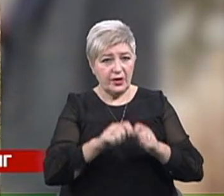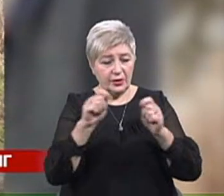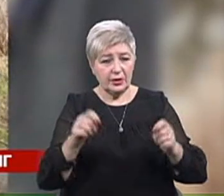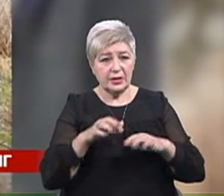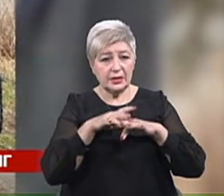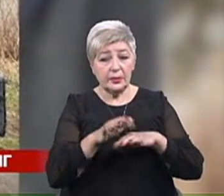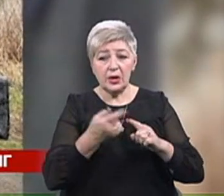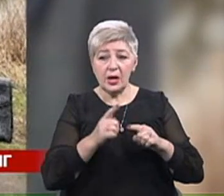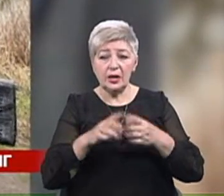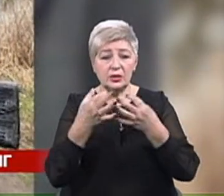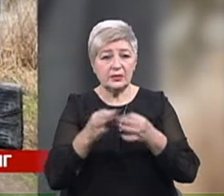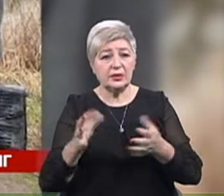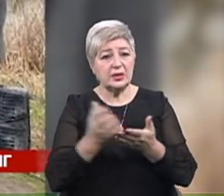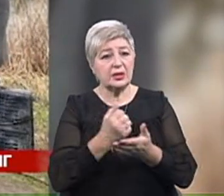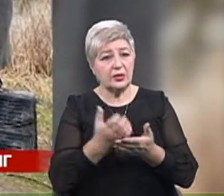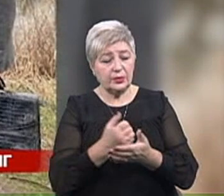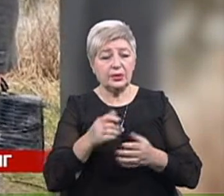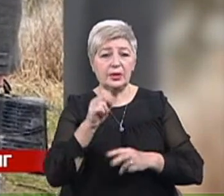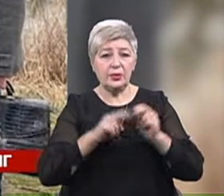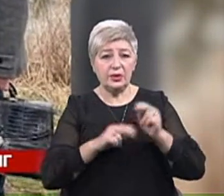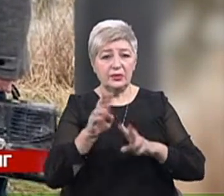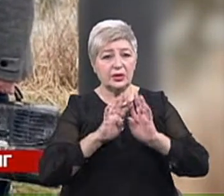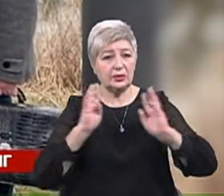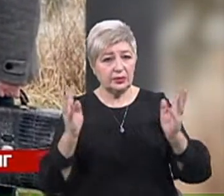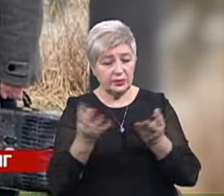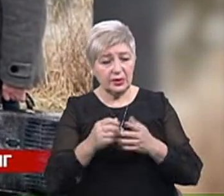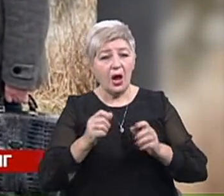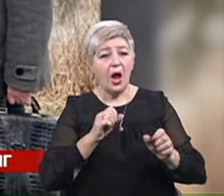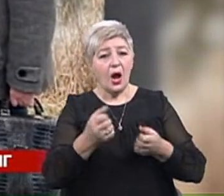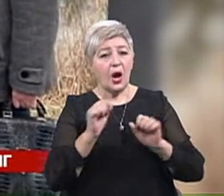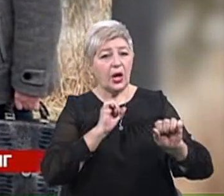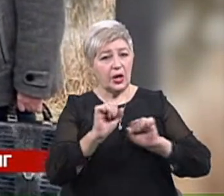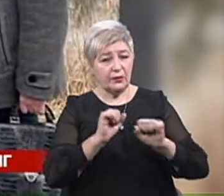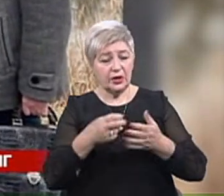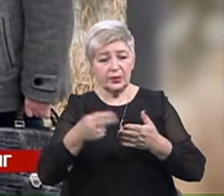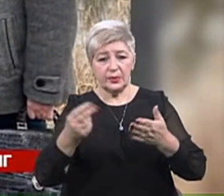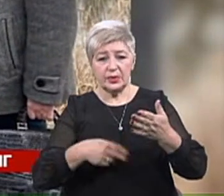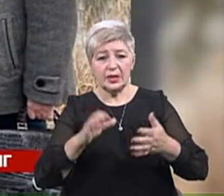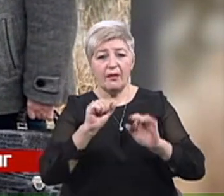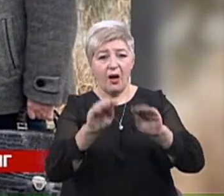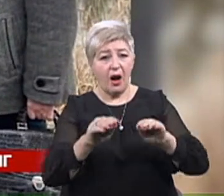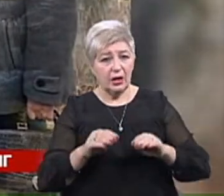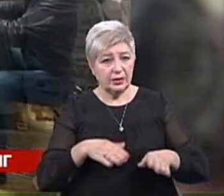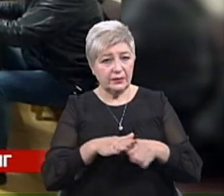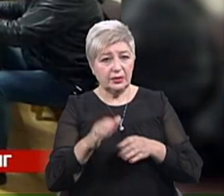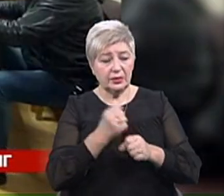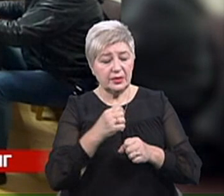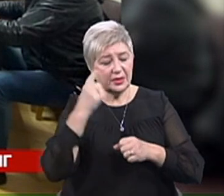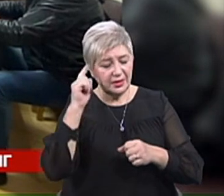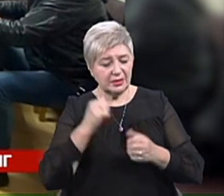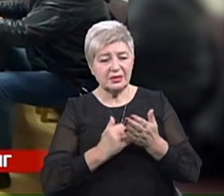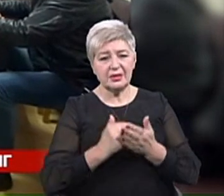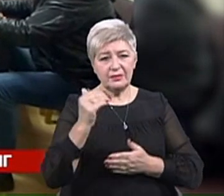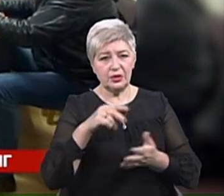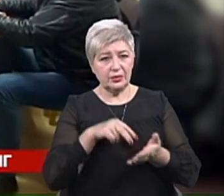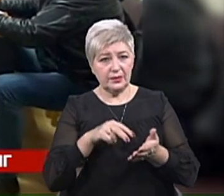заробити на будівництві у гроші. Керівник підписав акти приймання виконаних робіт, знаючи про завищену вартість, унаслідок